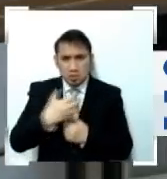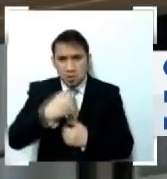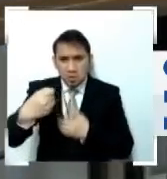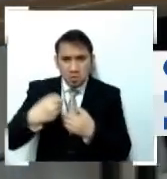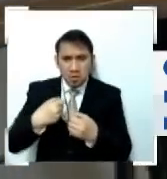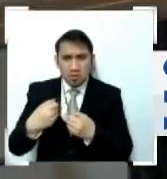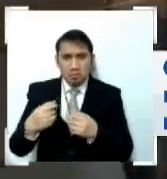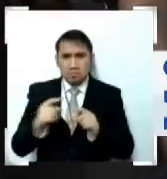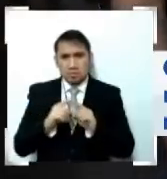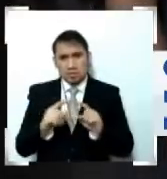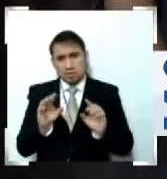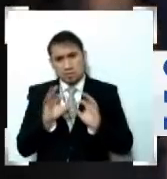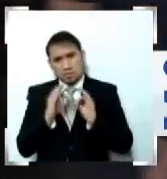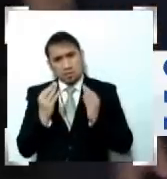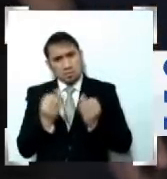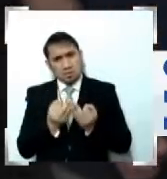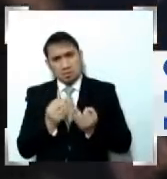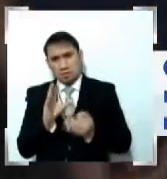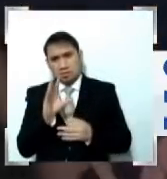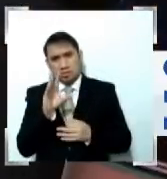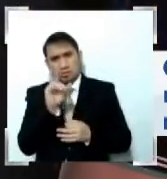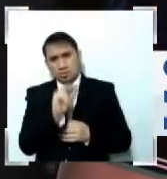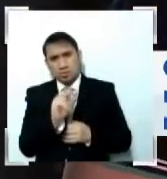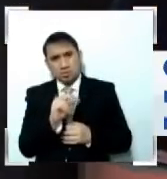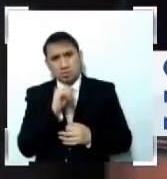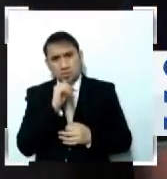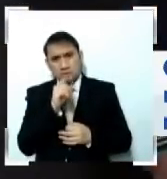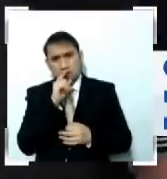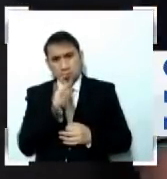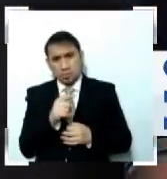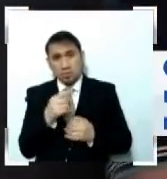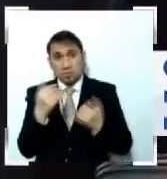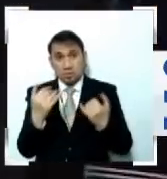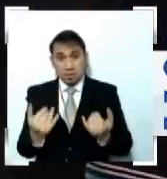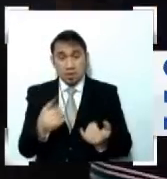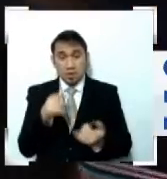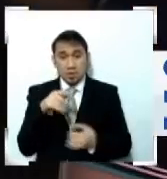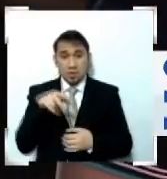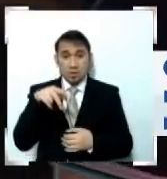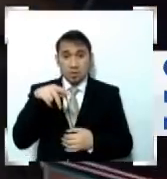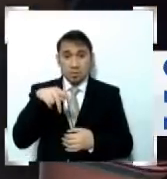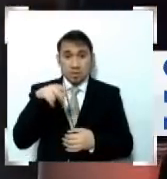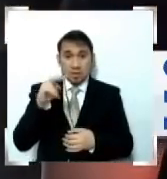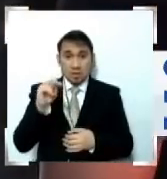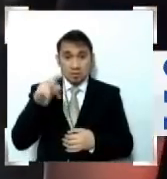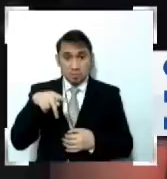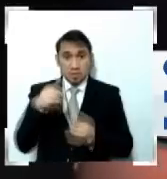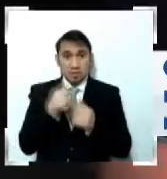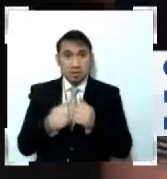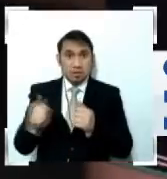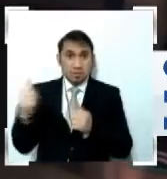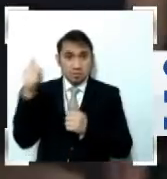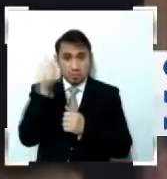ito ng pamilya ni Arnigo. Kagabi, dumalo po sa Burol si PNP Chief Guillermo Eleazar.